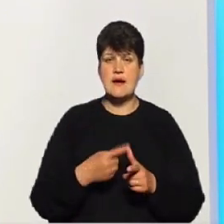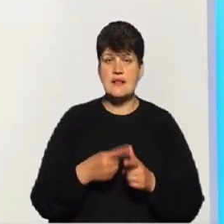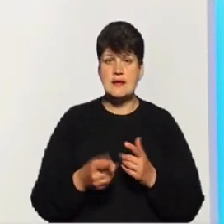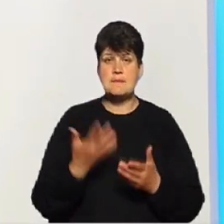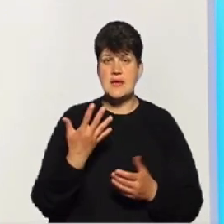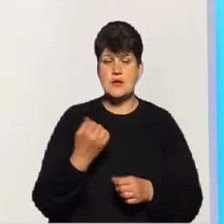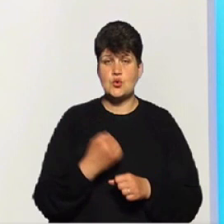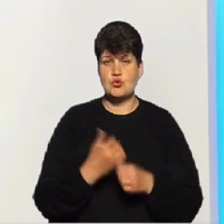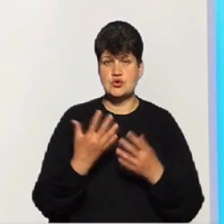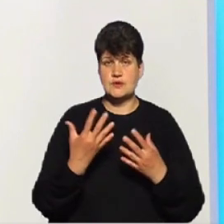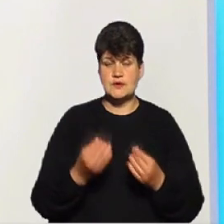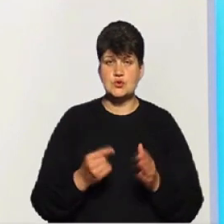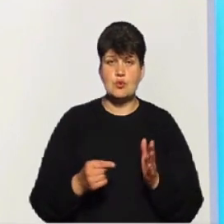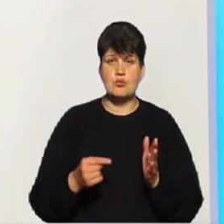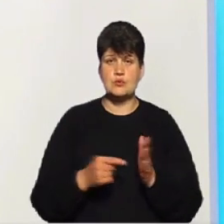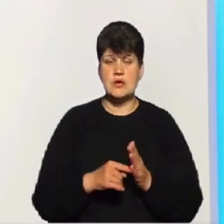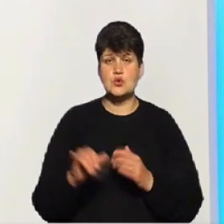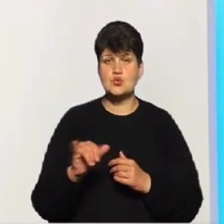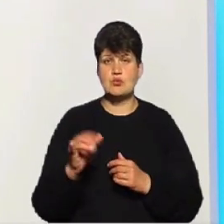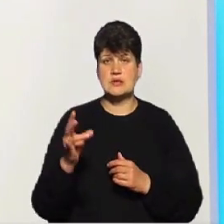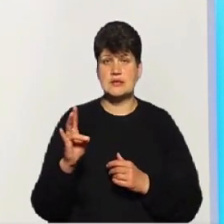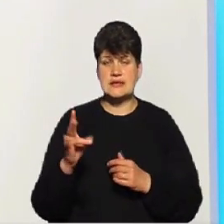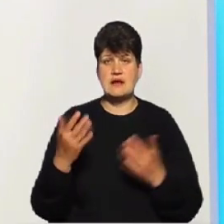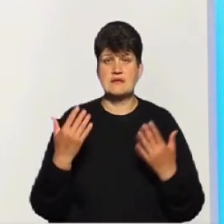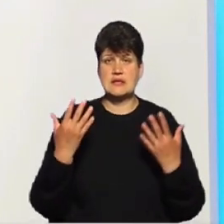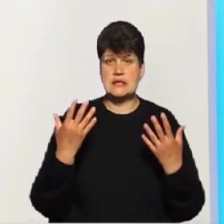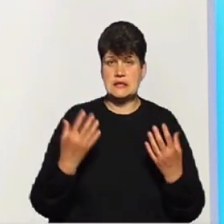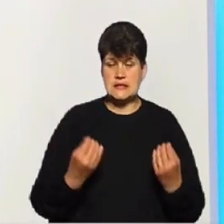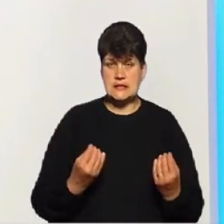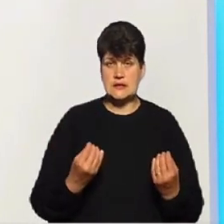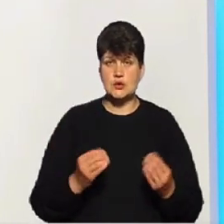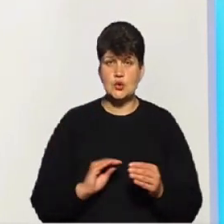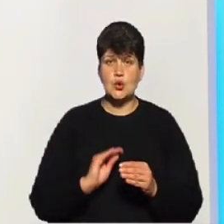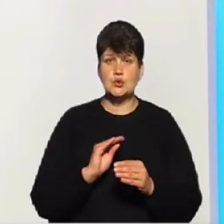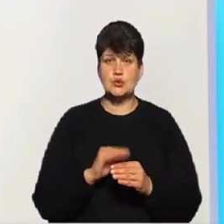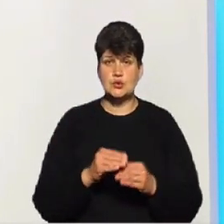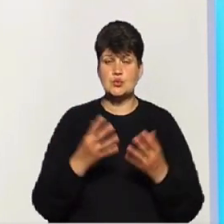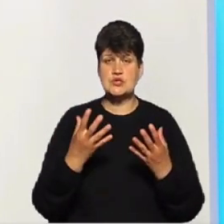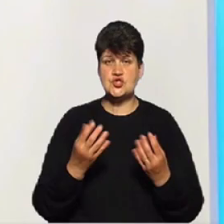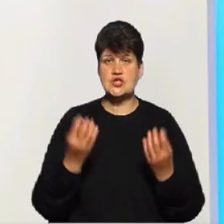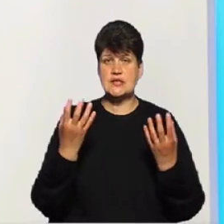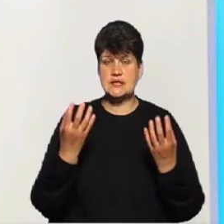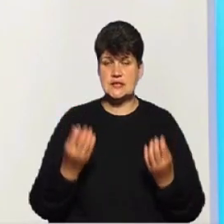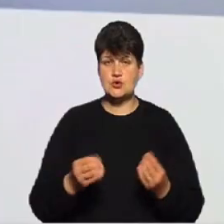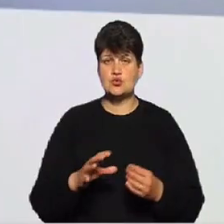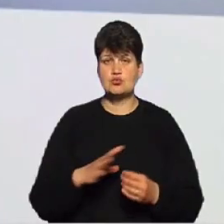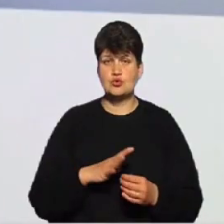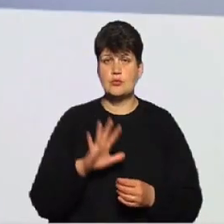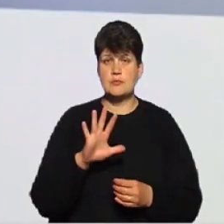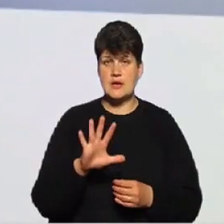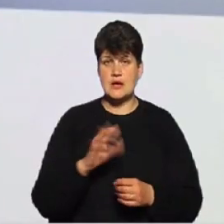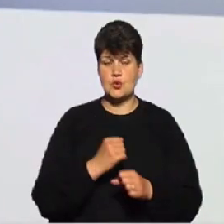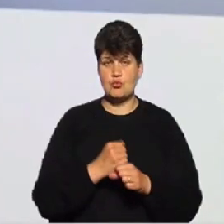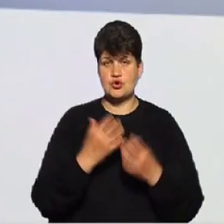це попадає на суботу, неділю, на вихідні, то додаються ще дні, щоб було 5 робочих днів. Наскільки це складно взагалі